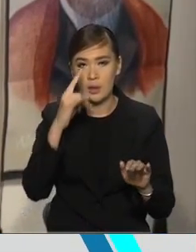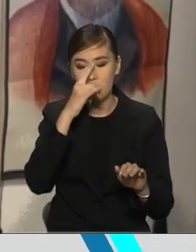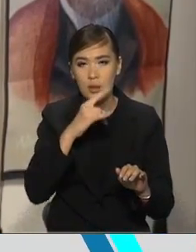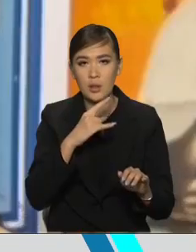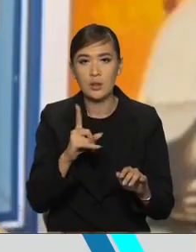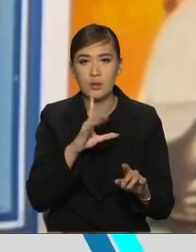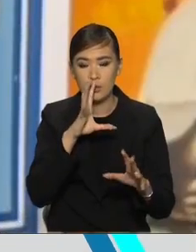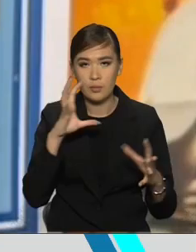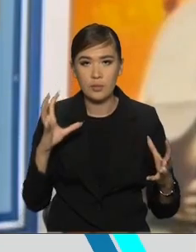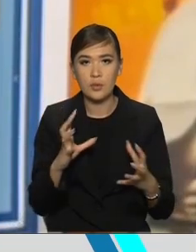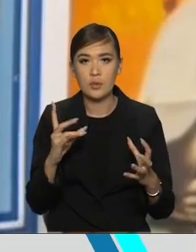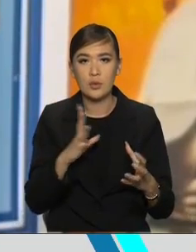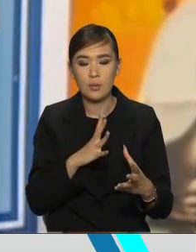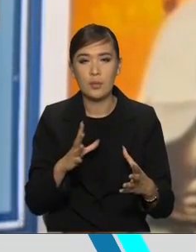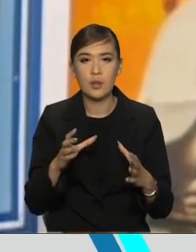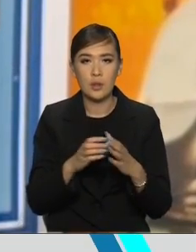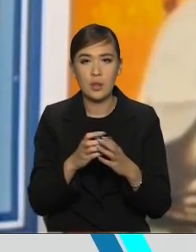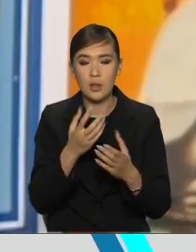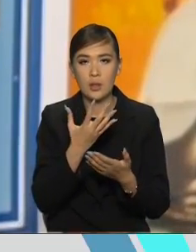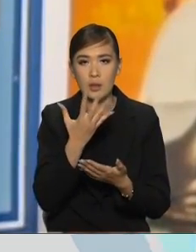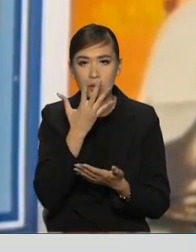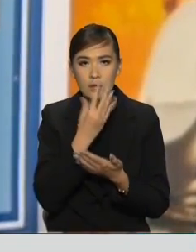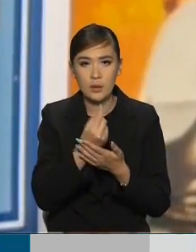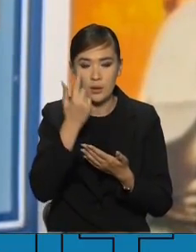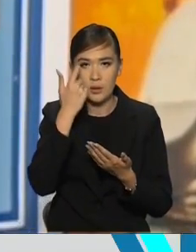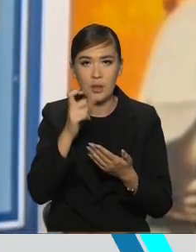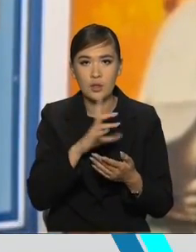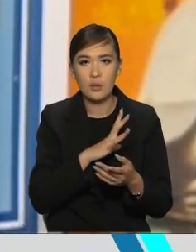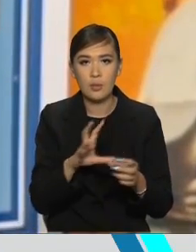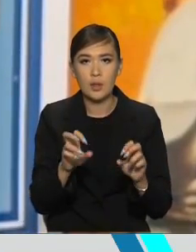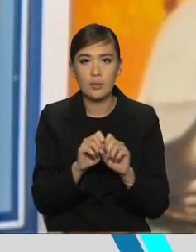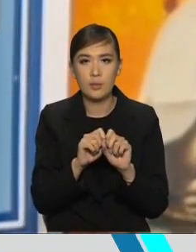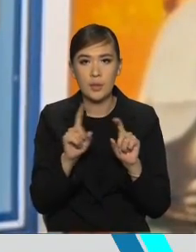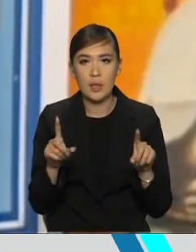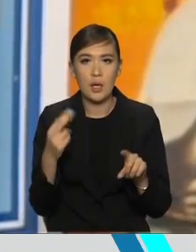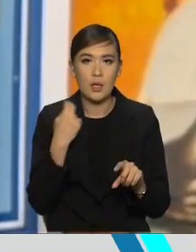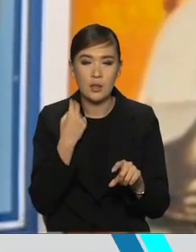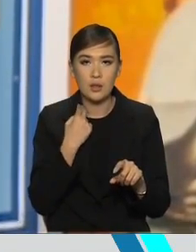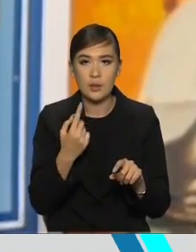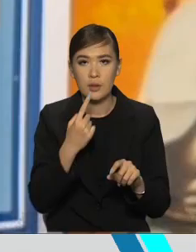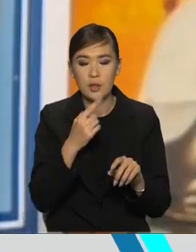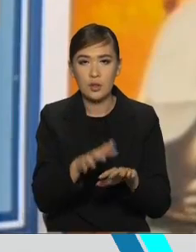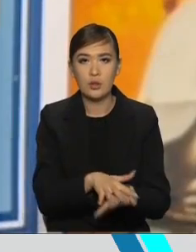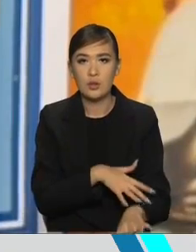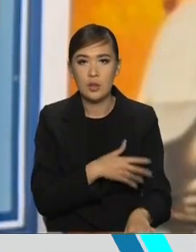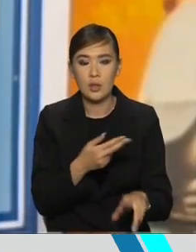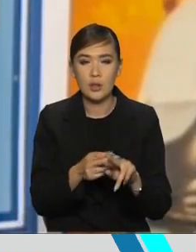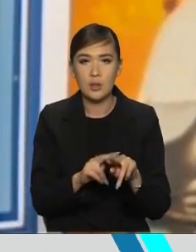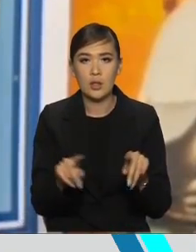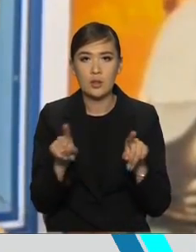сақтап қалу үшін өте қатты көмектеседі. Және мектепте, ағылшын мектебінде ұзақ уақыт